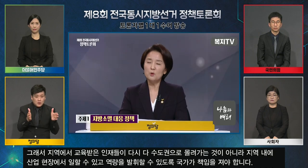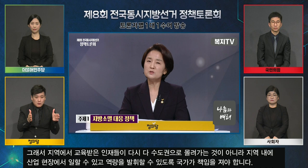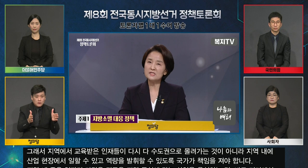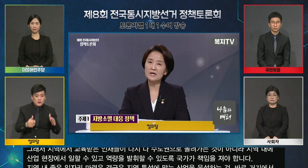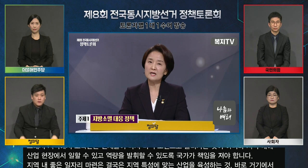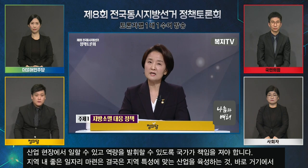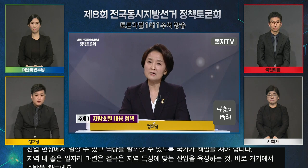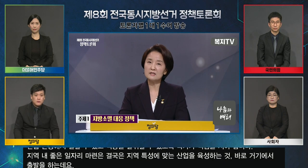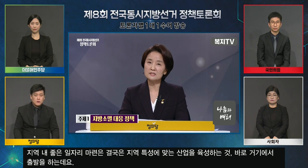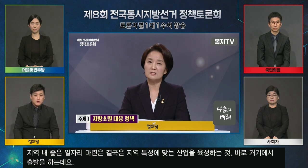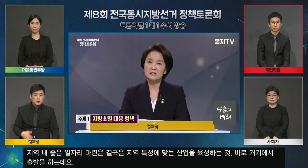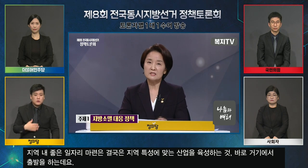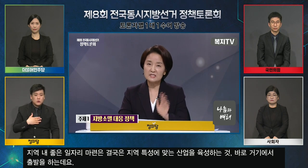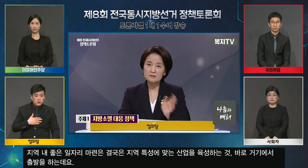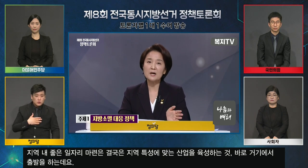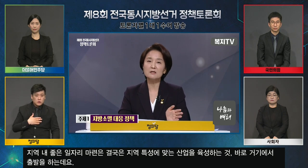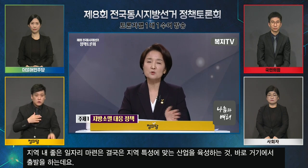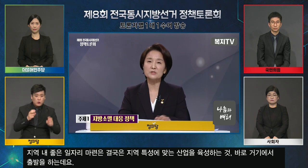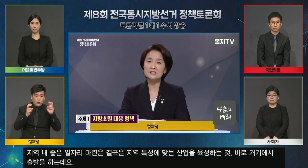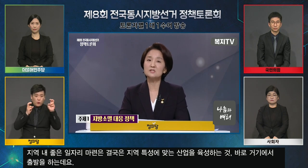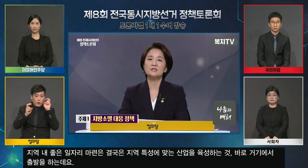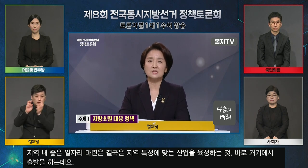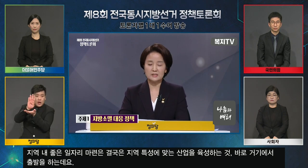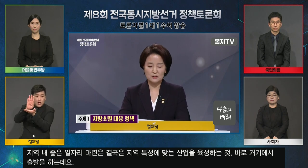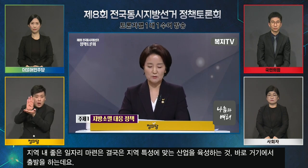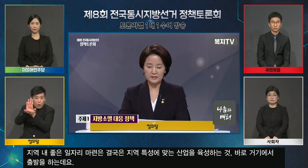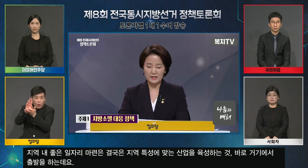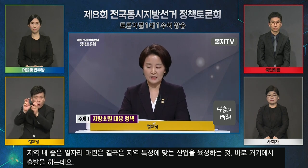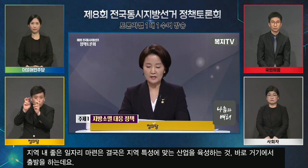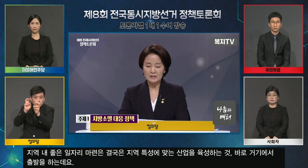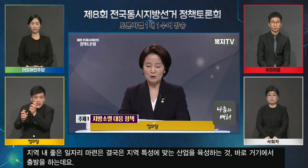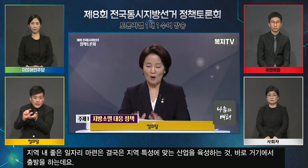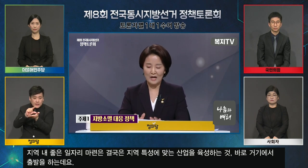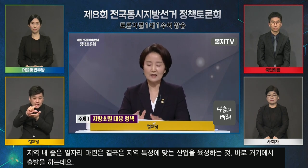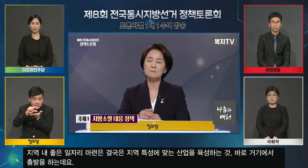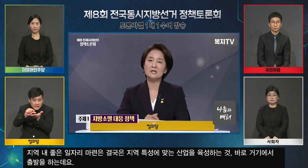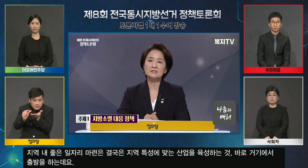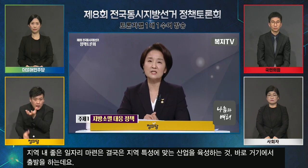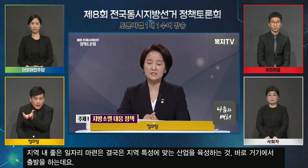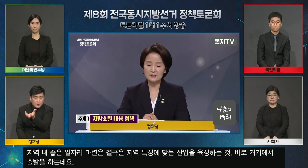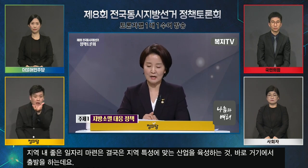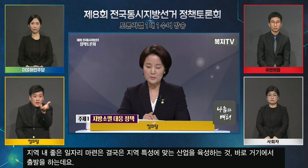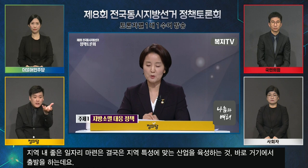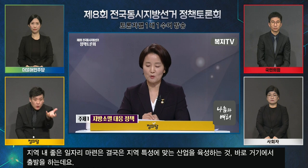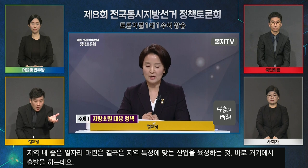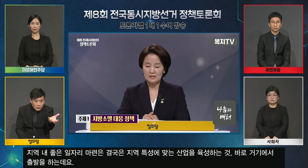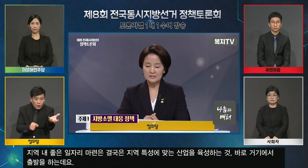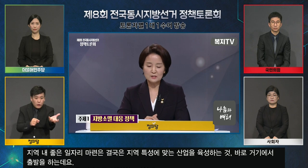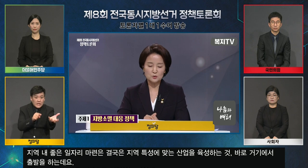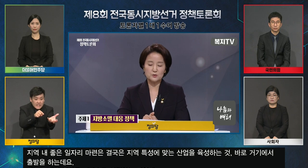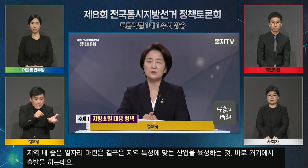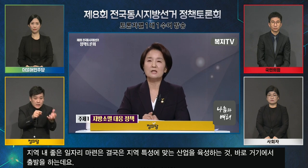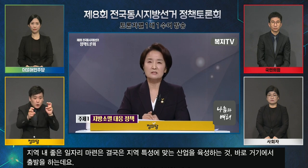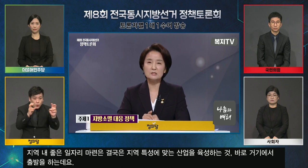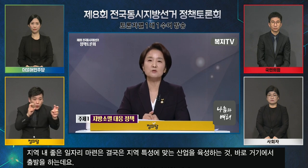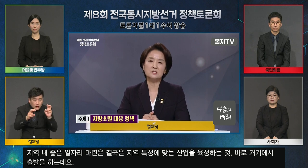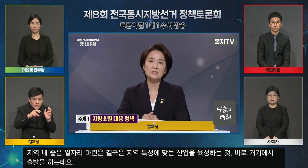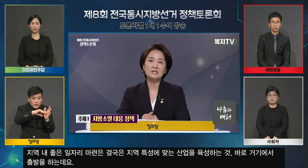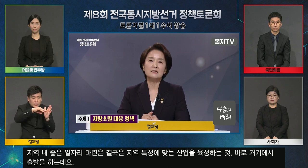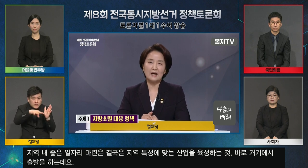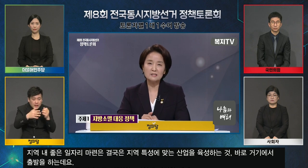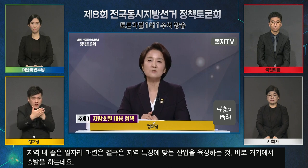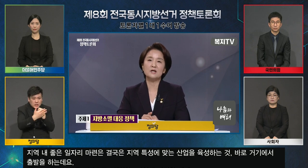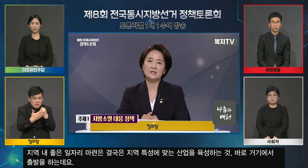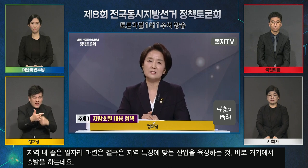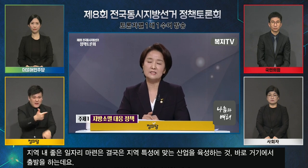본사를 지방으로 이전하는 기업에다가 과감한 세제 감면과 제도적 지원